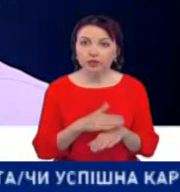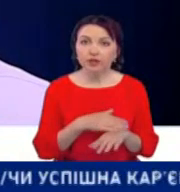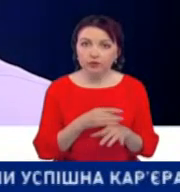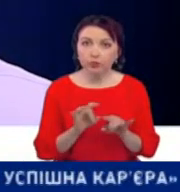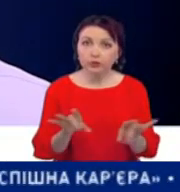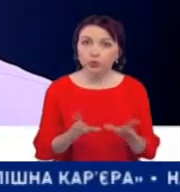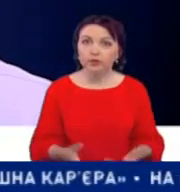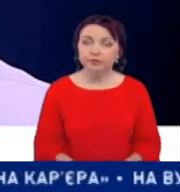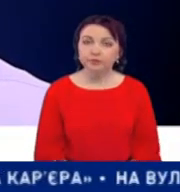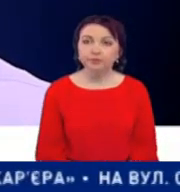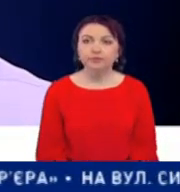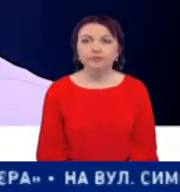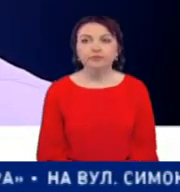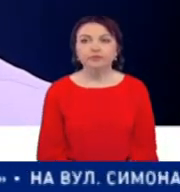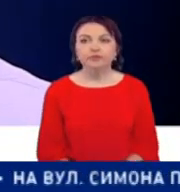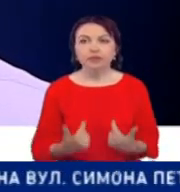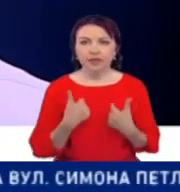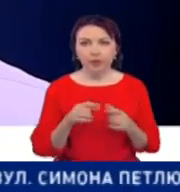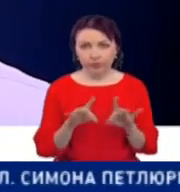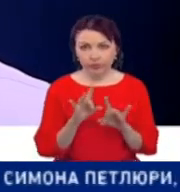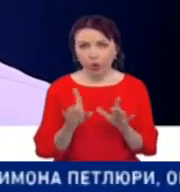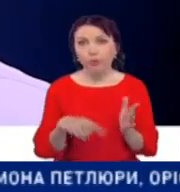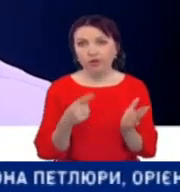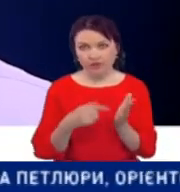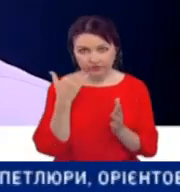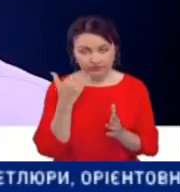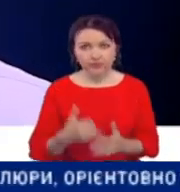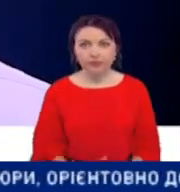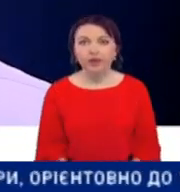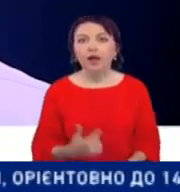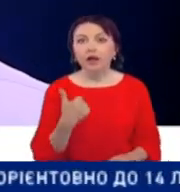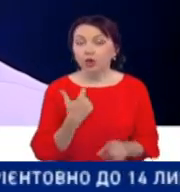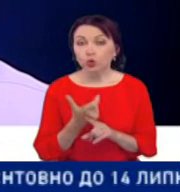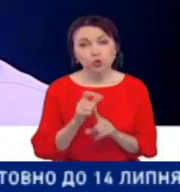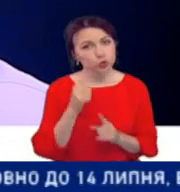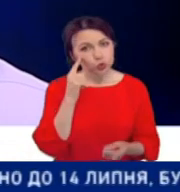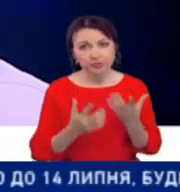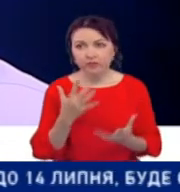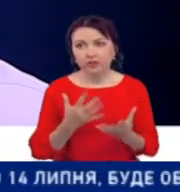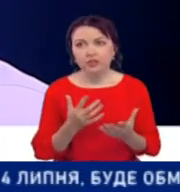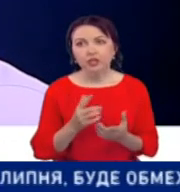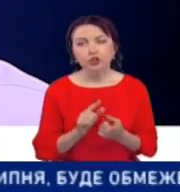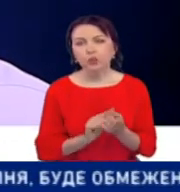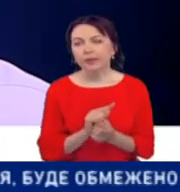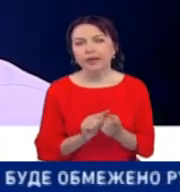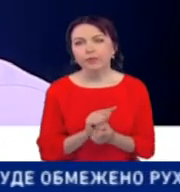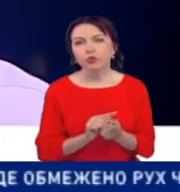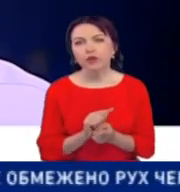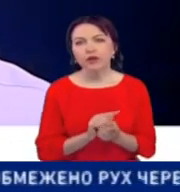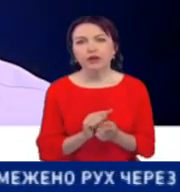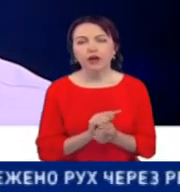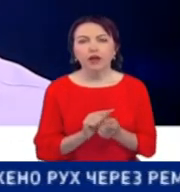Я дещо прокоментую щодо питання. Будь ласка. Я дуже сумніваюся, що там перейменування Твіттеру